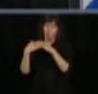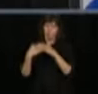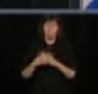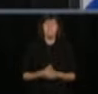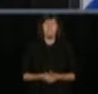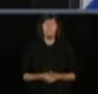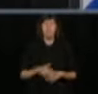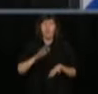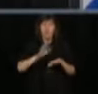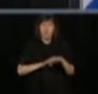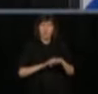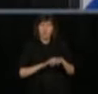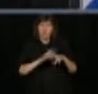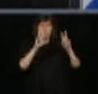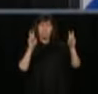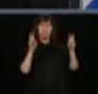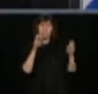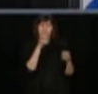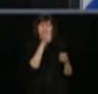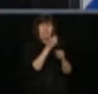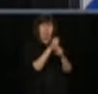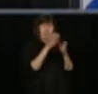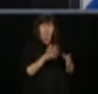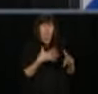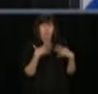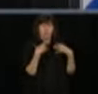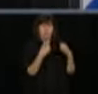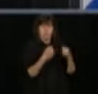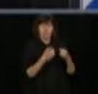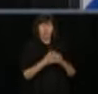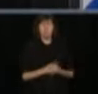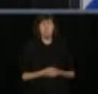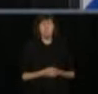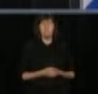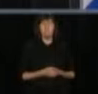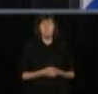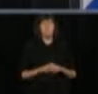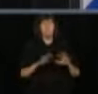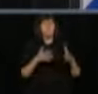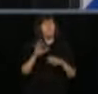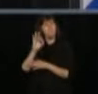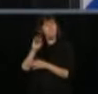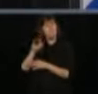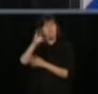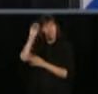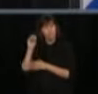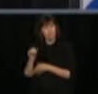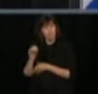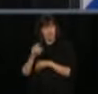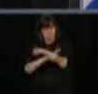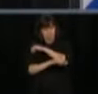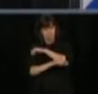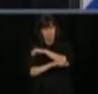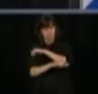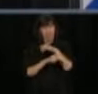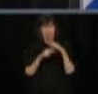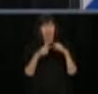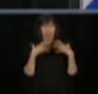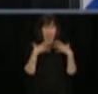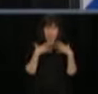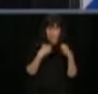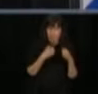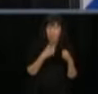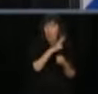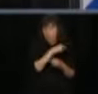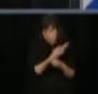à peu près 90 % du personnel du réseau de la santé est vacciné. Mais le